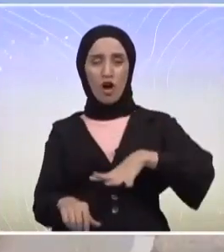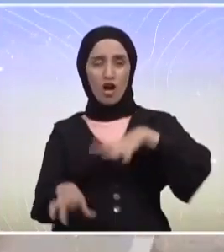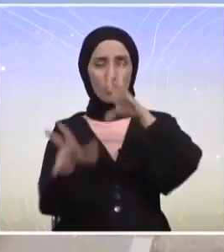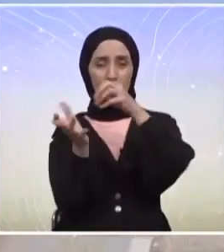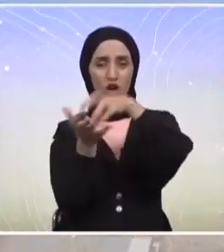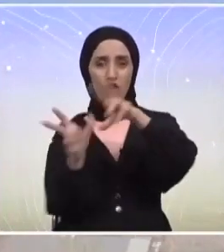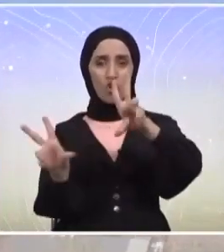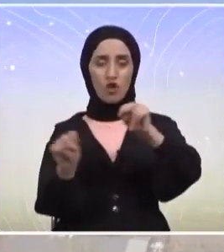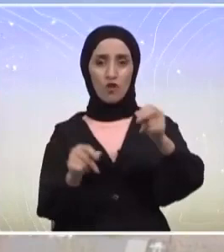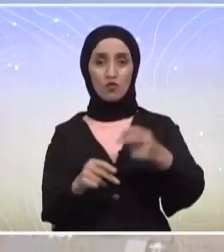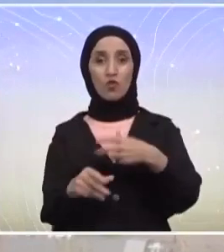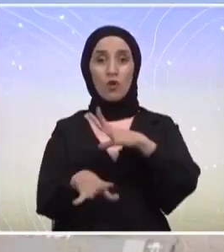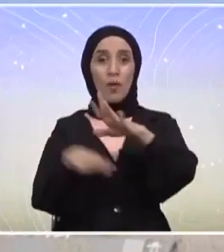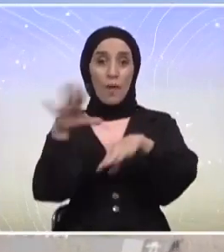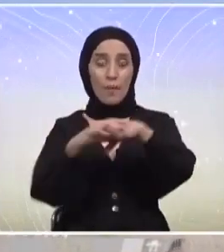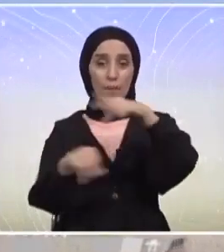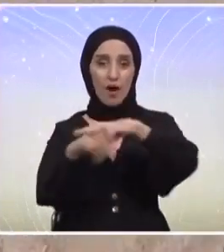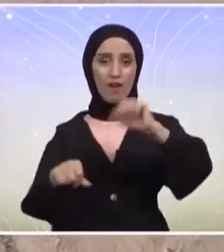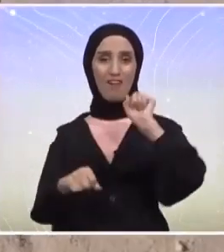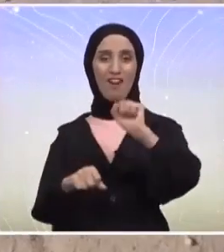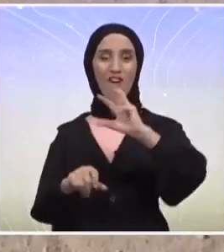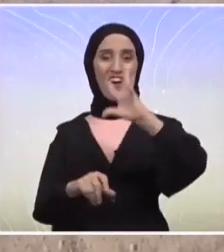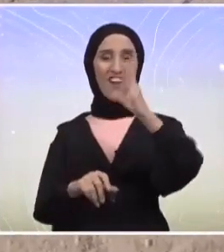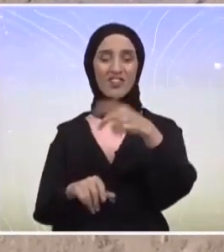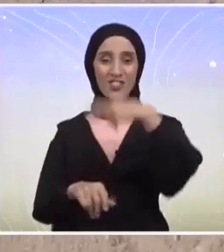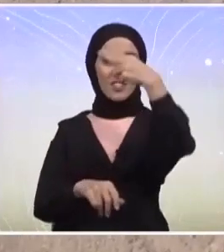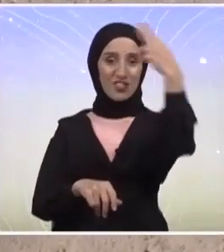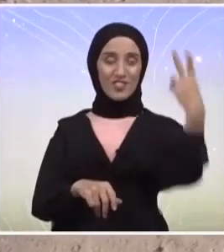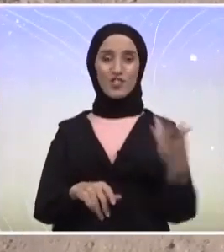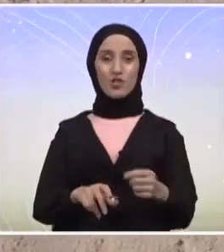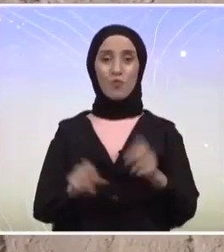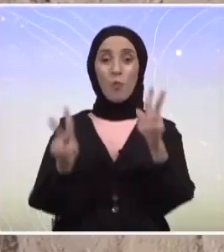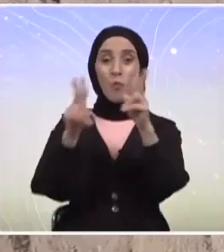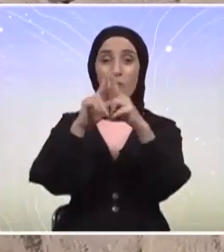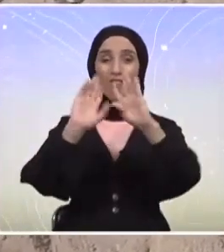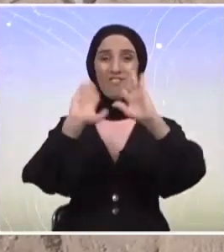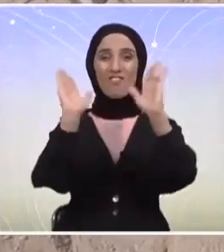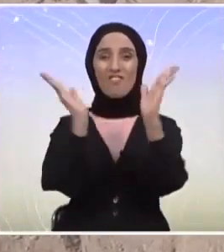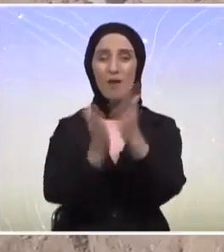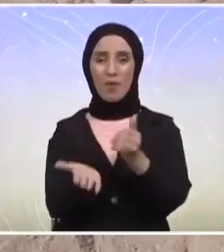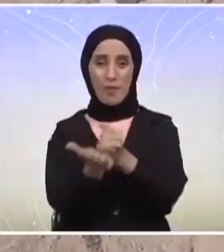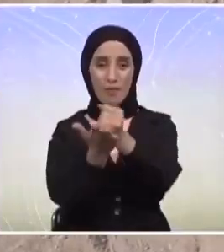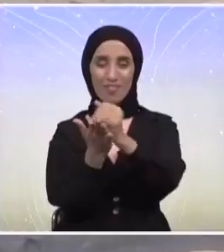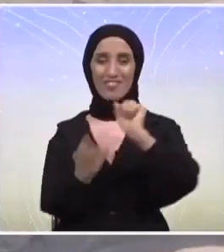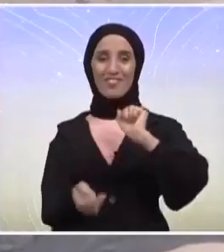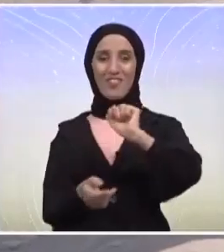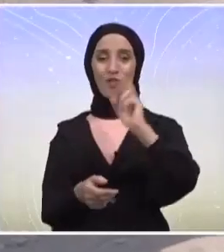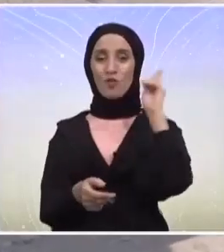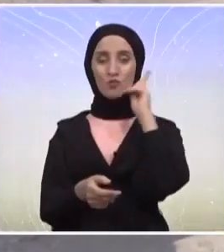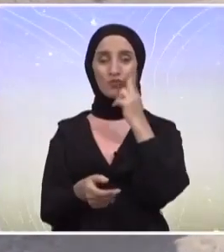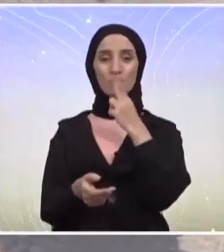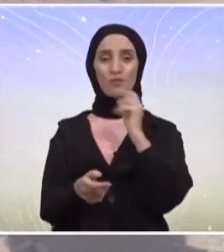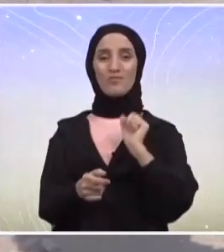بها جيداً، وهي من جعلت له حضوراً واسعاً بين زملائه في المدرسة التي التحق بها